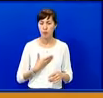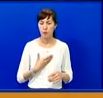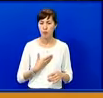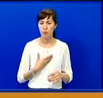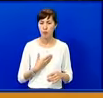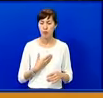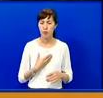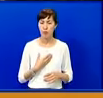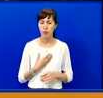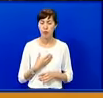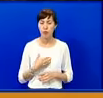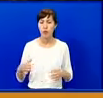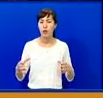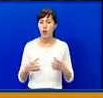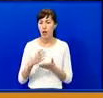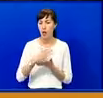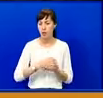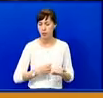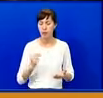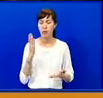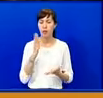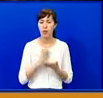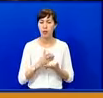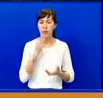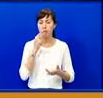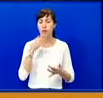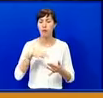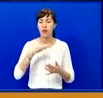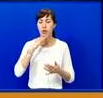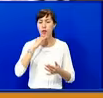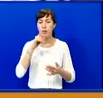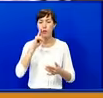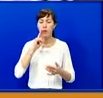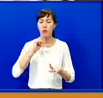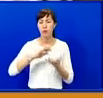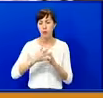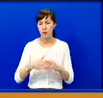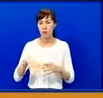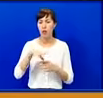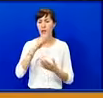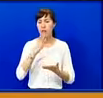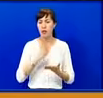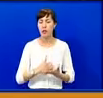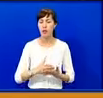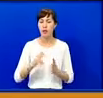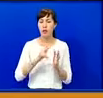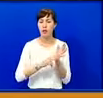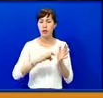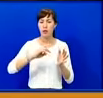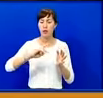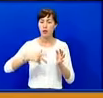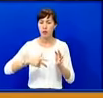өзіміздің қорымыз да жетеді, жемшөбіміз де жетеді, өзіміздің ауылымыздың ыңғайы да келеді. Сүтті қазір 80 теңгеден,